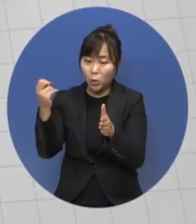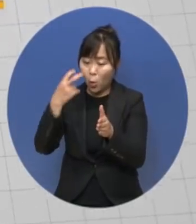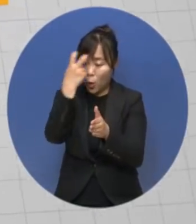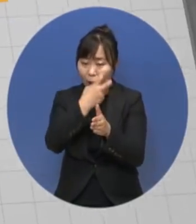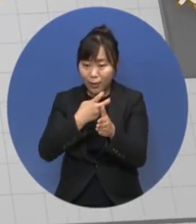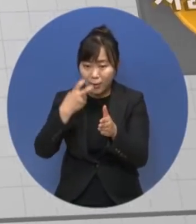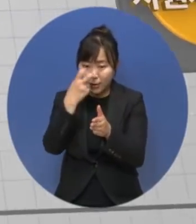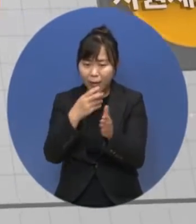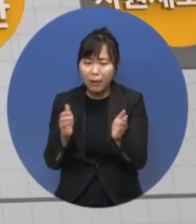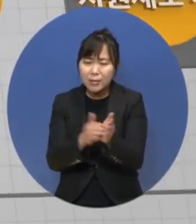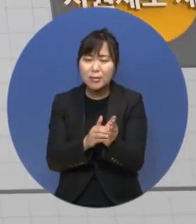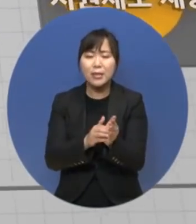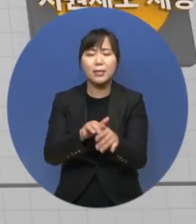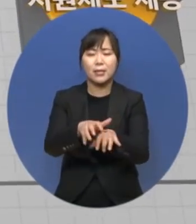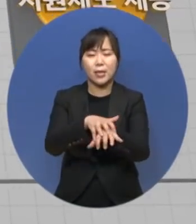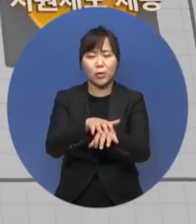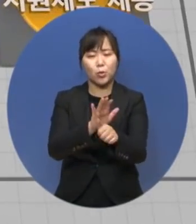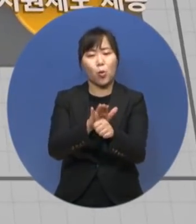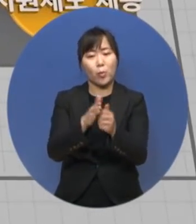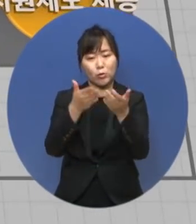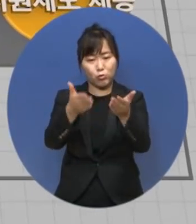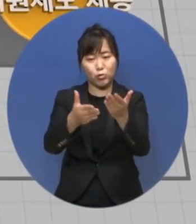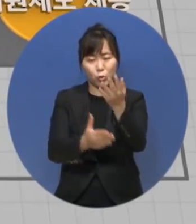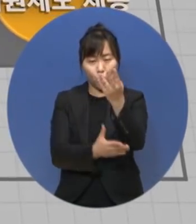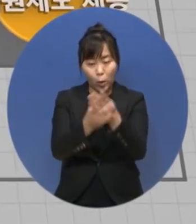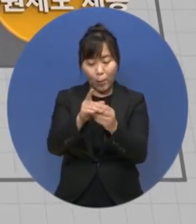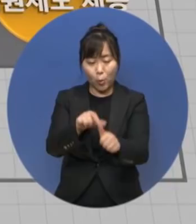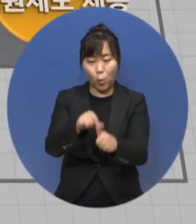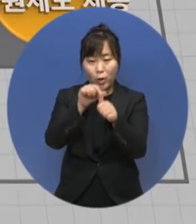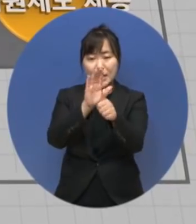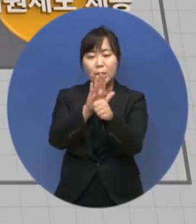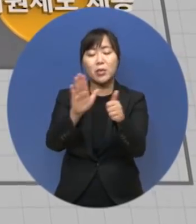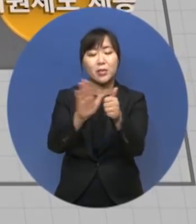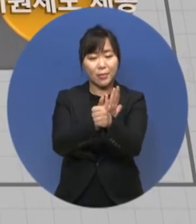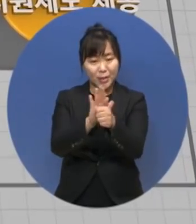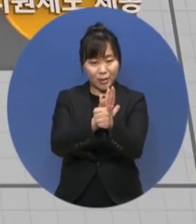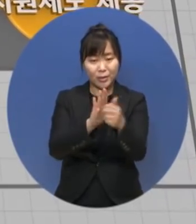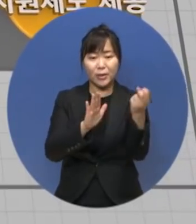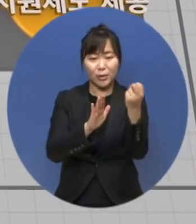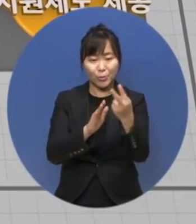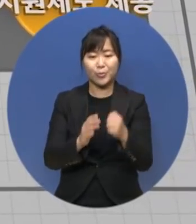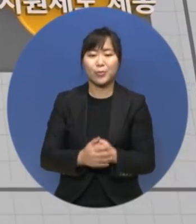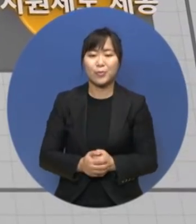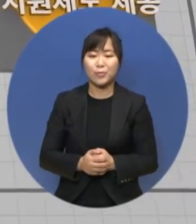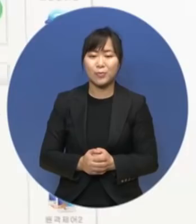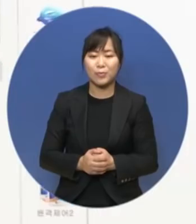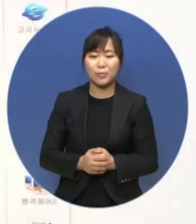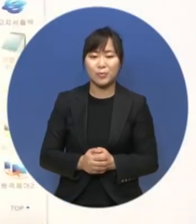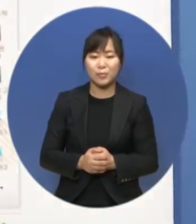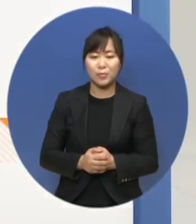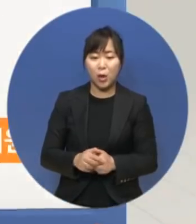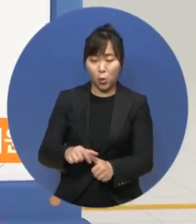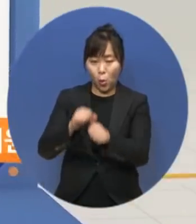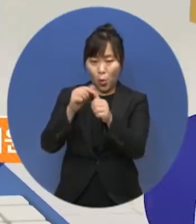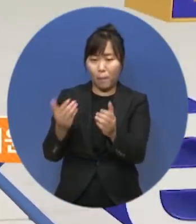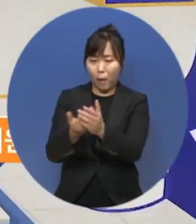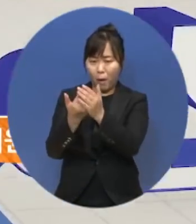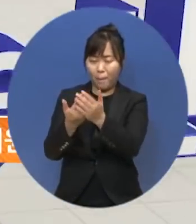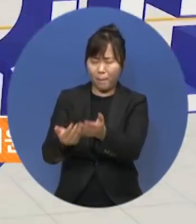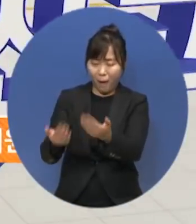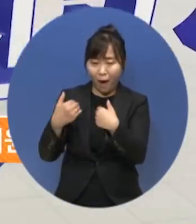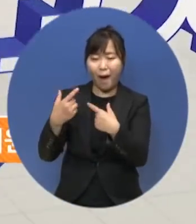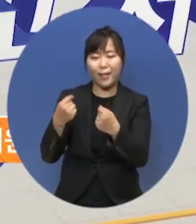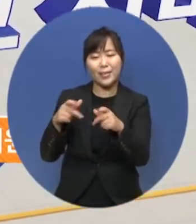관리까지 체계적으로 도움을 주는 통합 고용 지원 서비스와 고용 촉진을